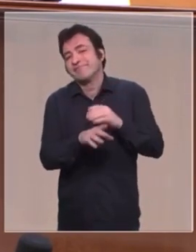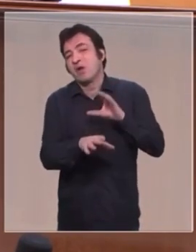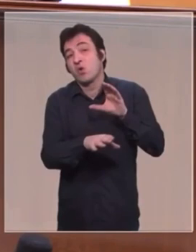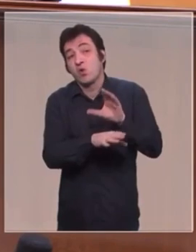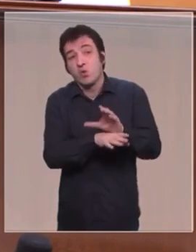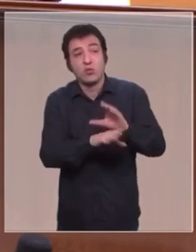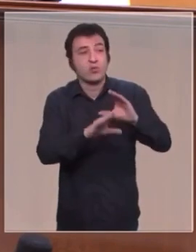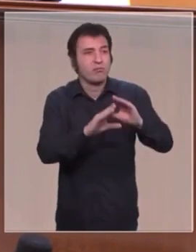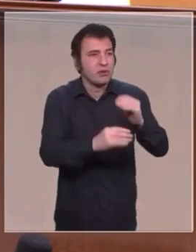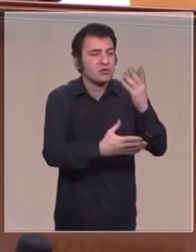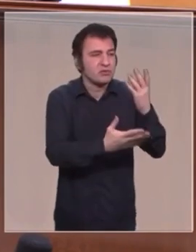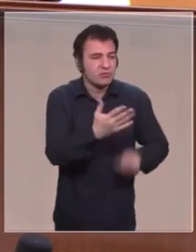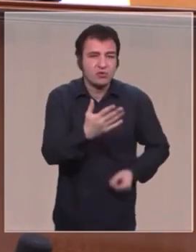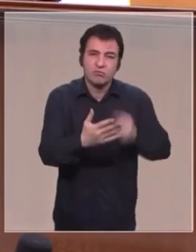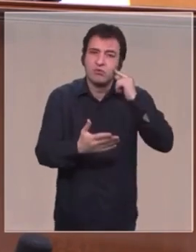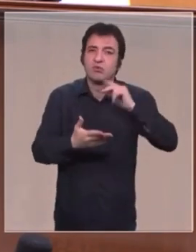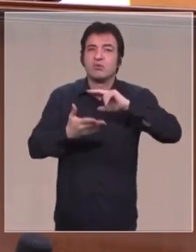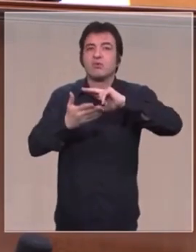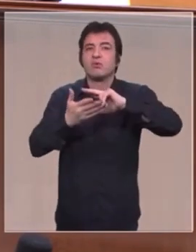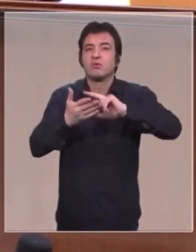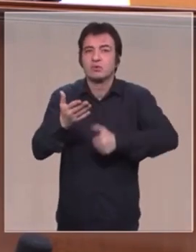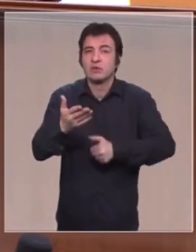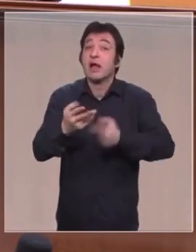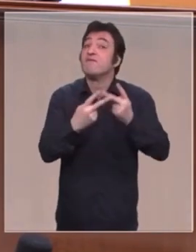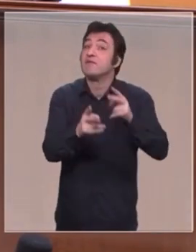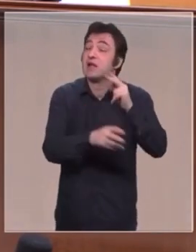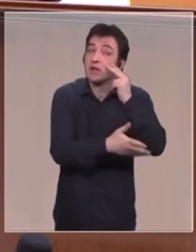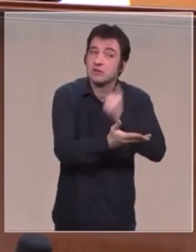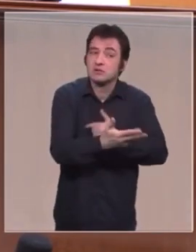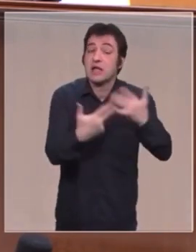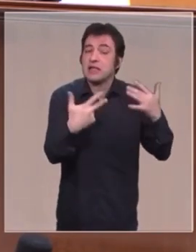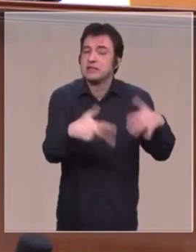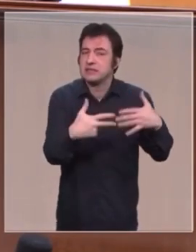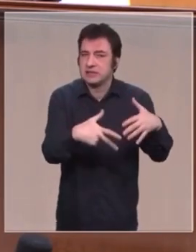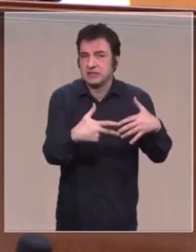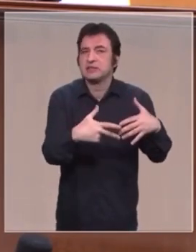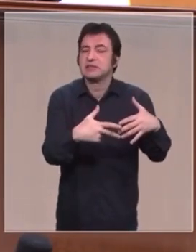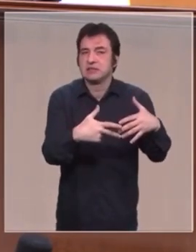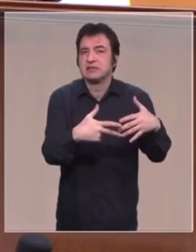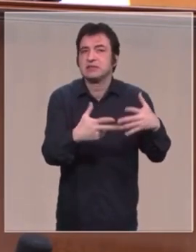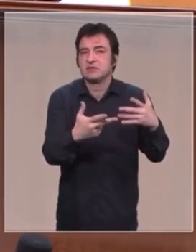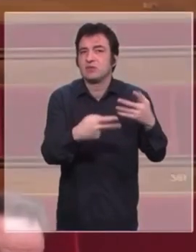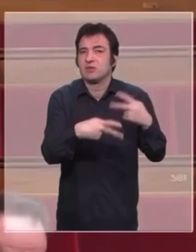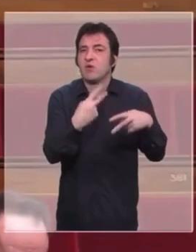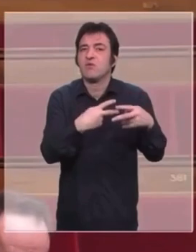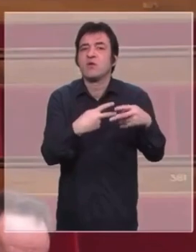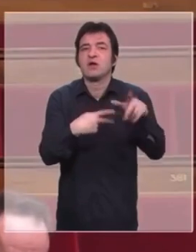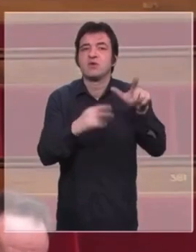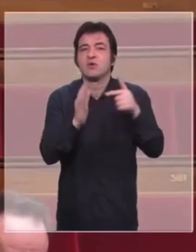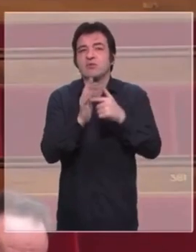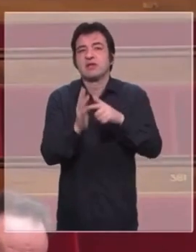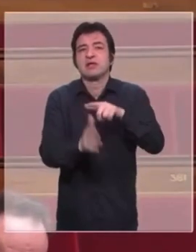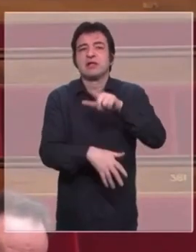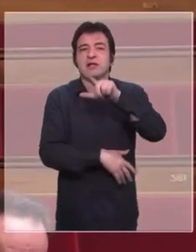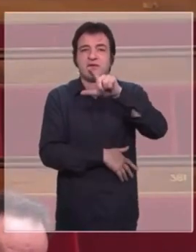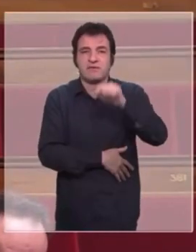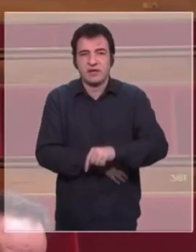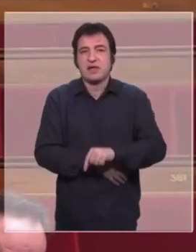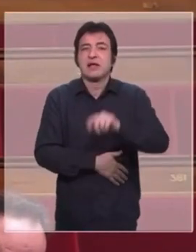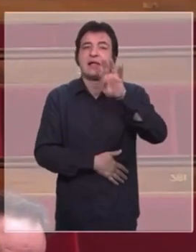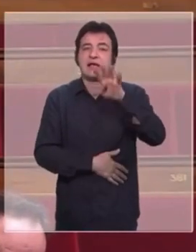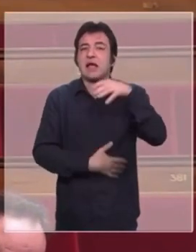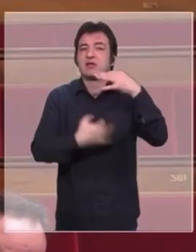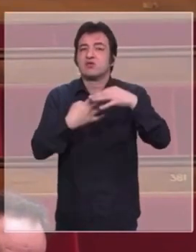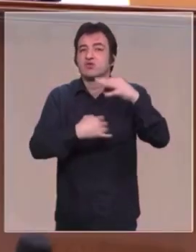Pour les contractuels nantais, 18 ont d'ores et déjà été envoyés en 2020, 4 juristes assistants seront